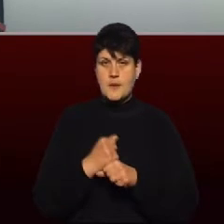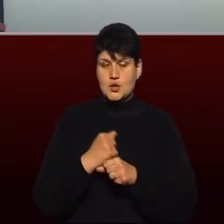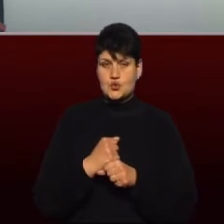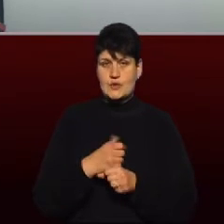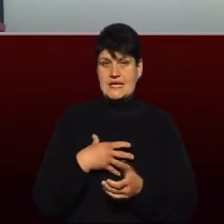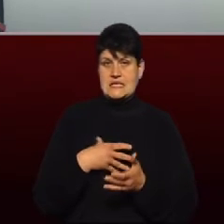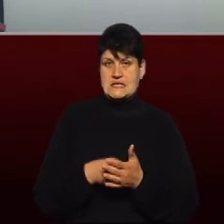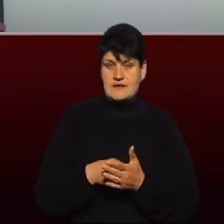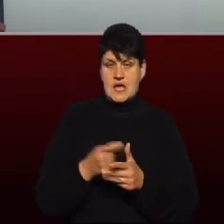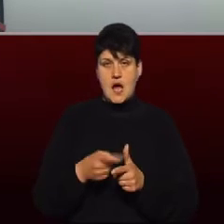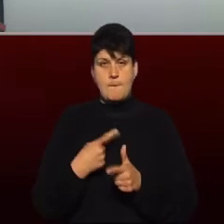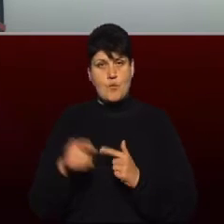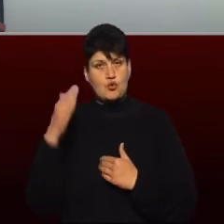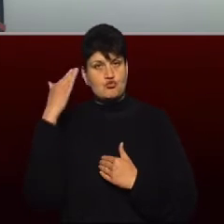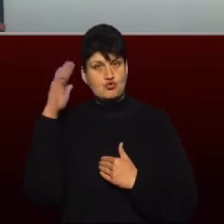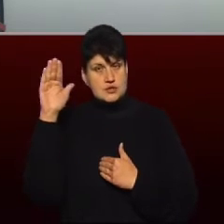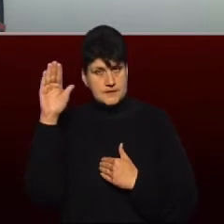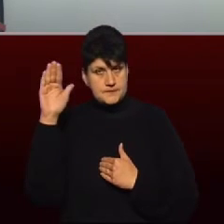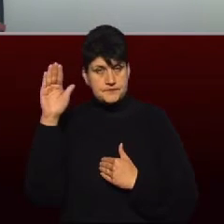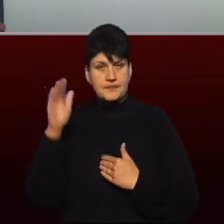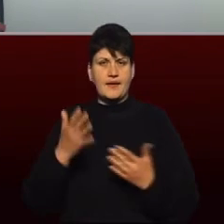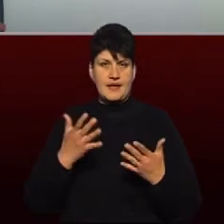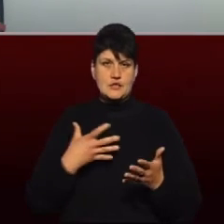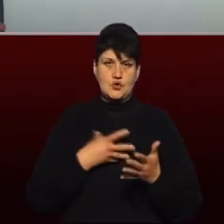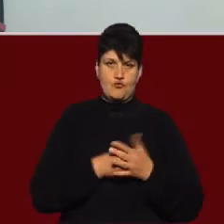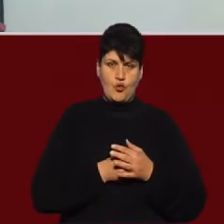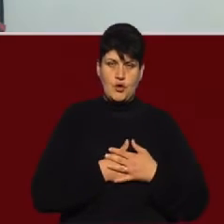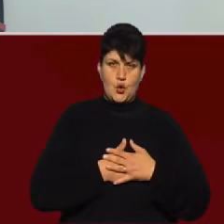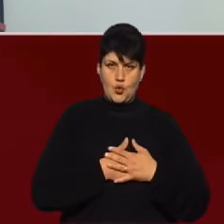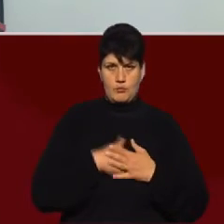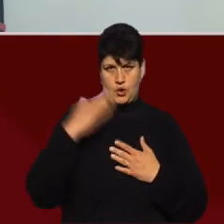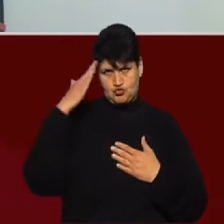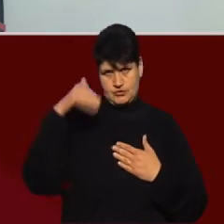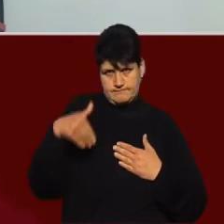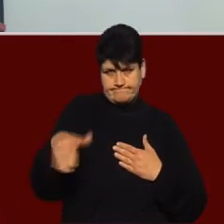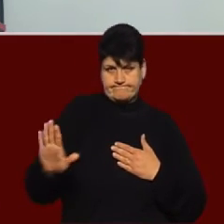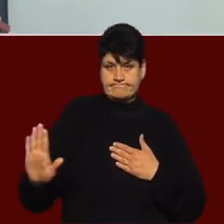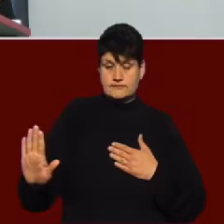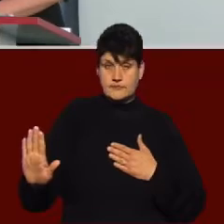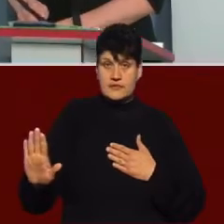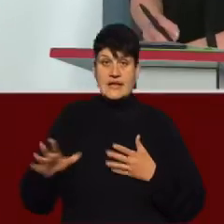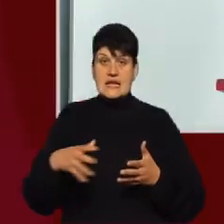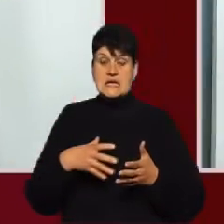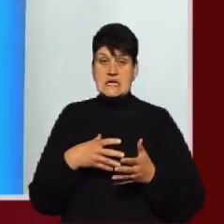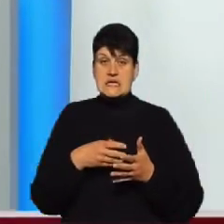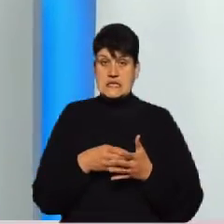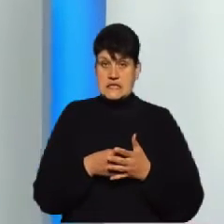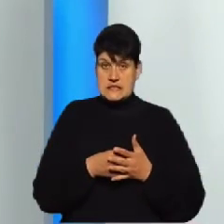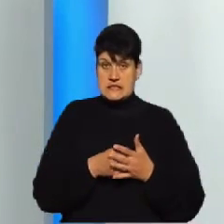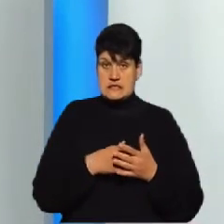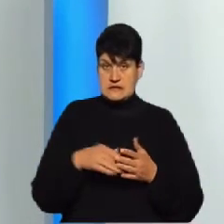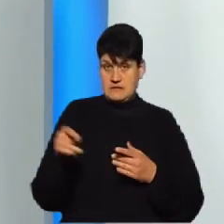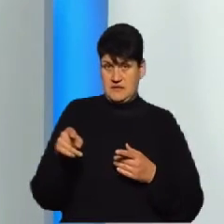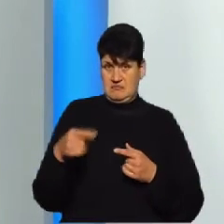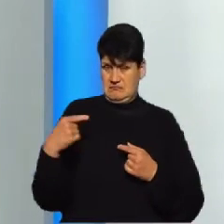Так? Ясно, ми своїх любимо, чужих відштовхуємо. Свій, чужий не такий, як ми. Якщо чужий